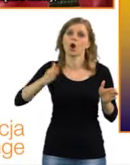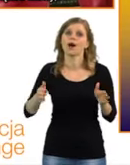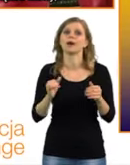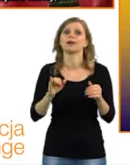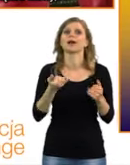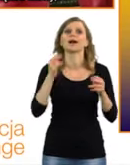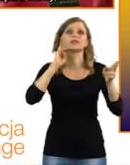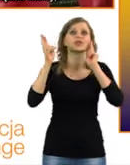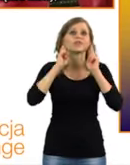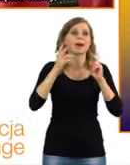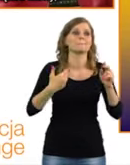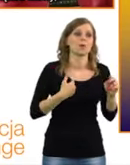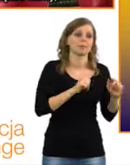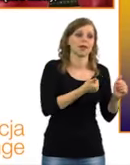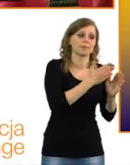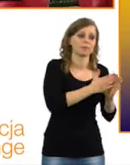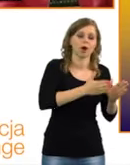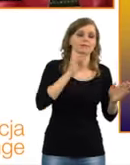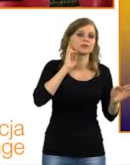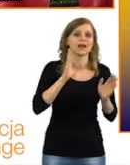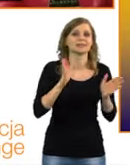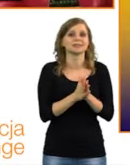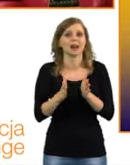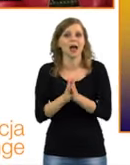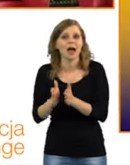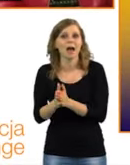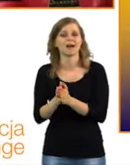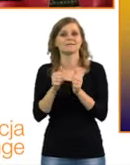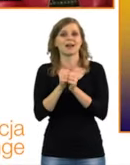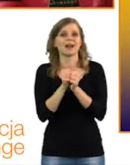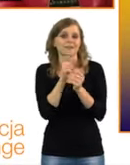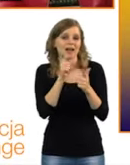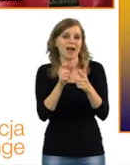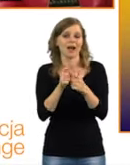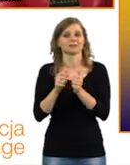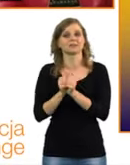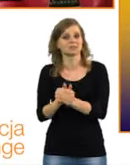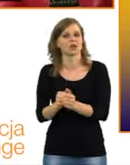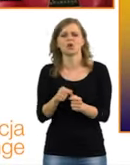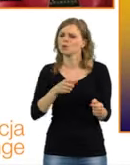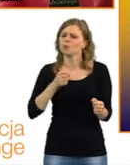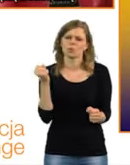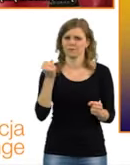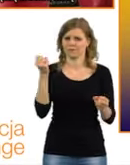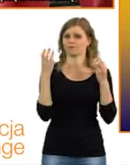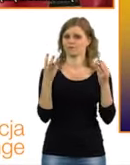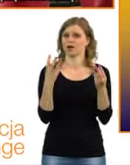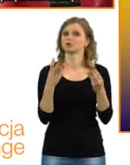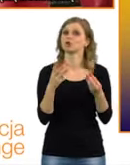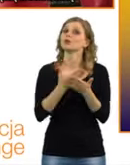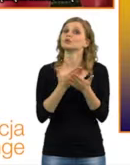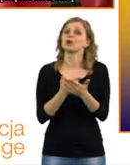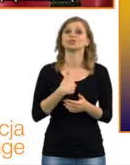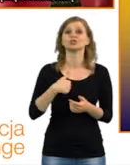sobie występujących dźwięków mowy, sylab, wyrazów, zdań, to ma ogromne znaczenie,